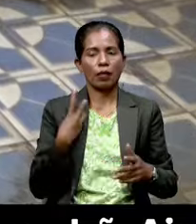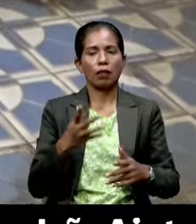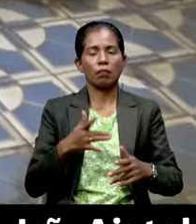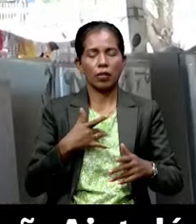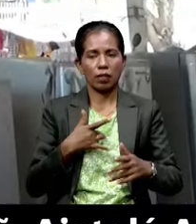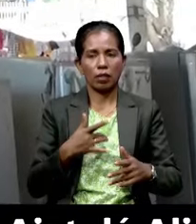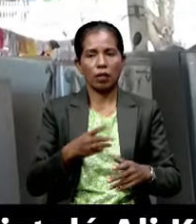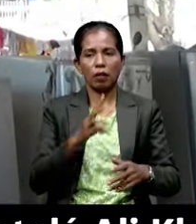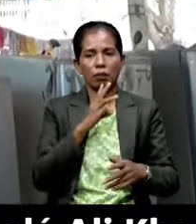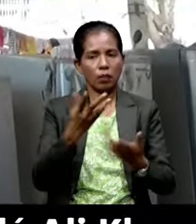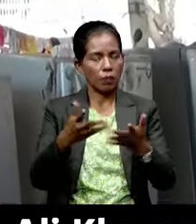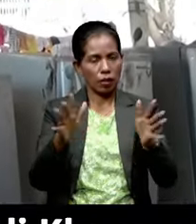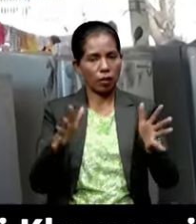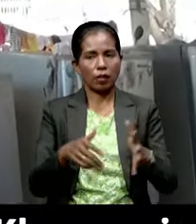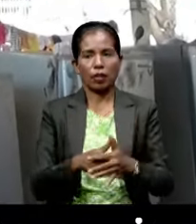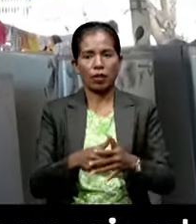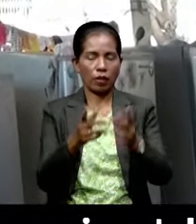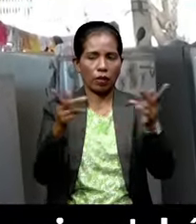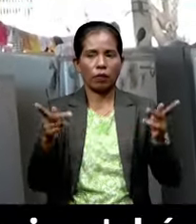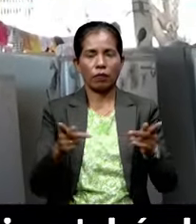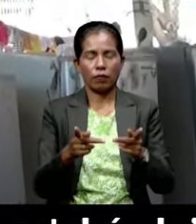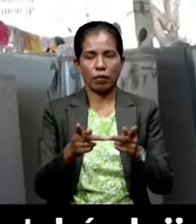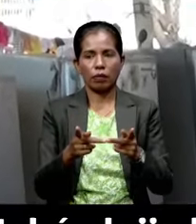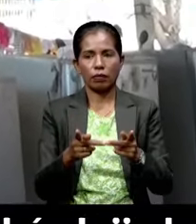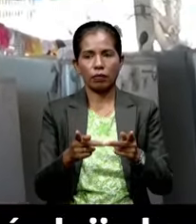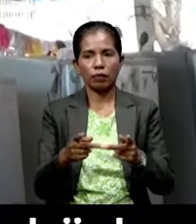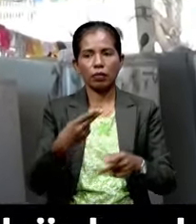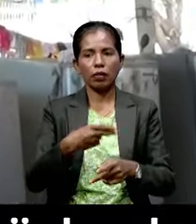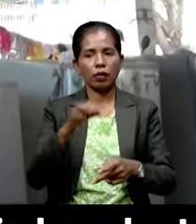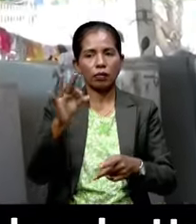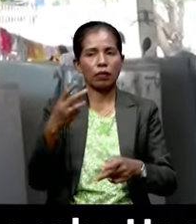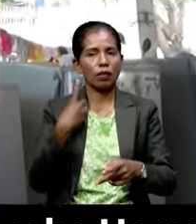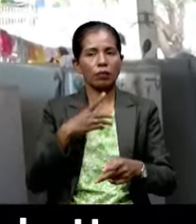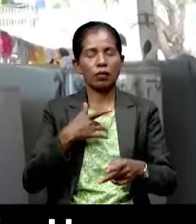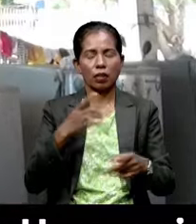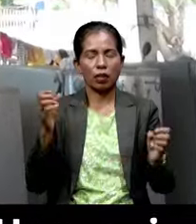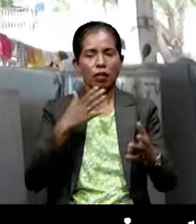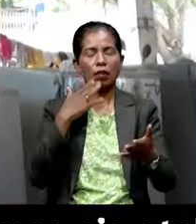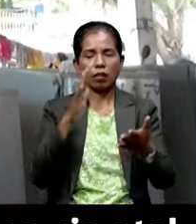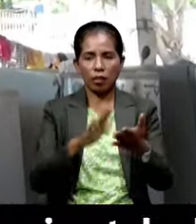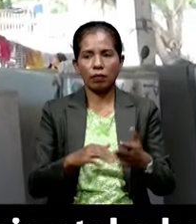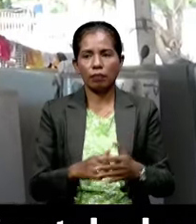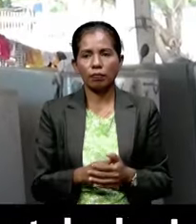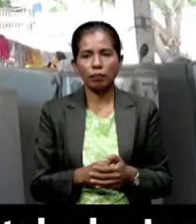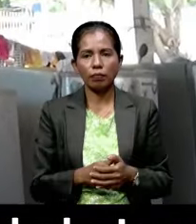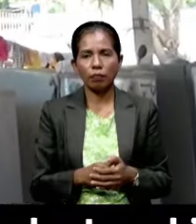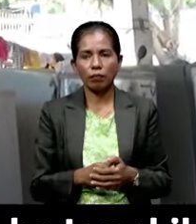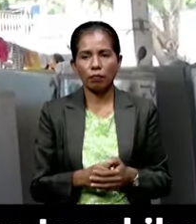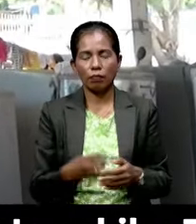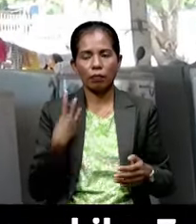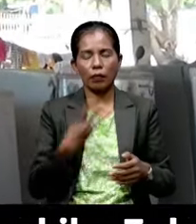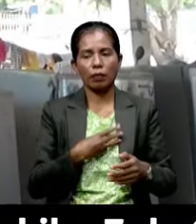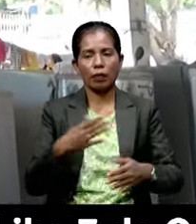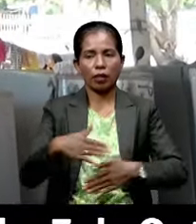tamba bemos leona, fating de Aris Fatima sam sin tila bun siguro na amin ni